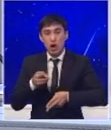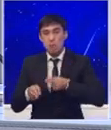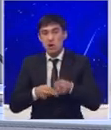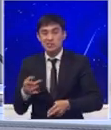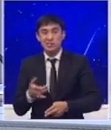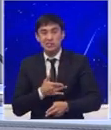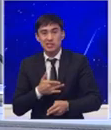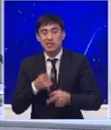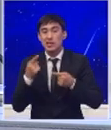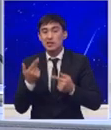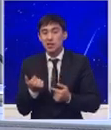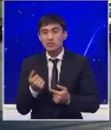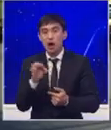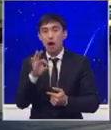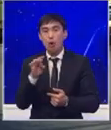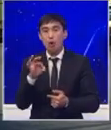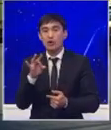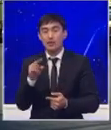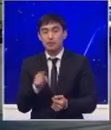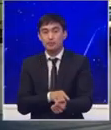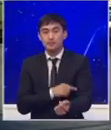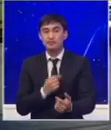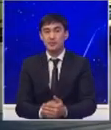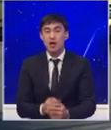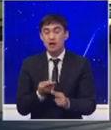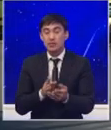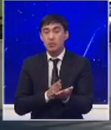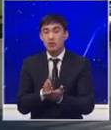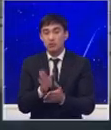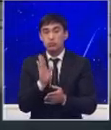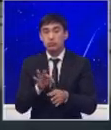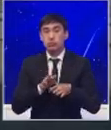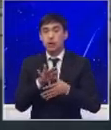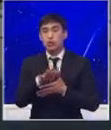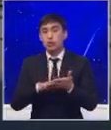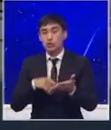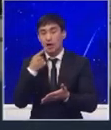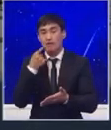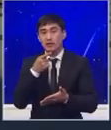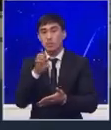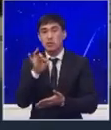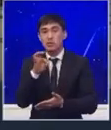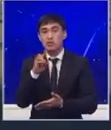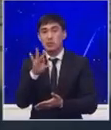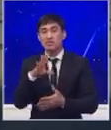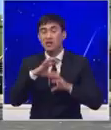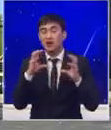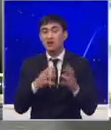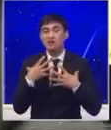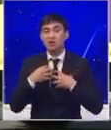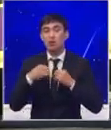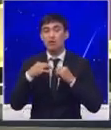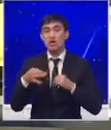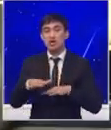сердце и даже на аорте. И работа в этом направлении будет продолжена. Ведь, как отметил Бибит Исабаев, сохранение здоровья